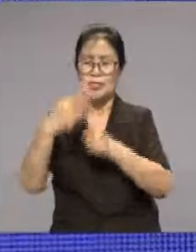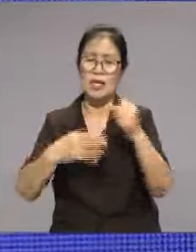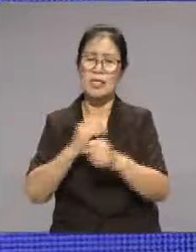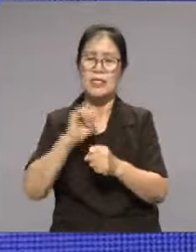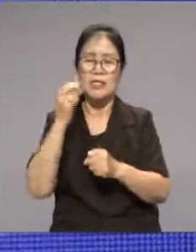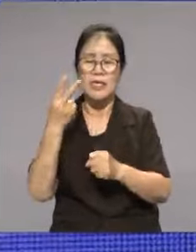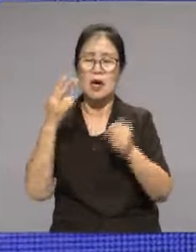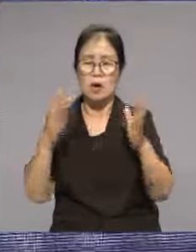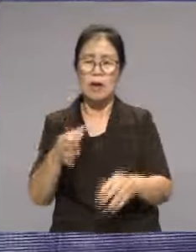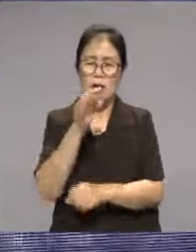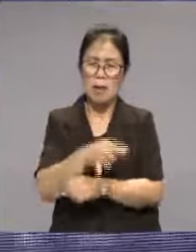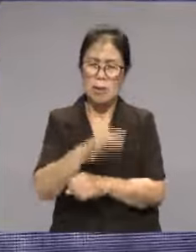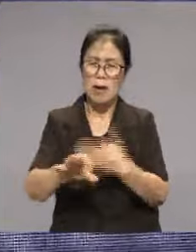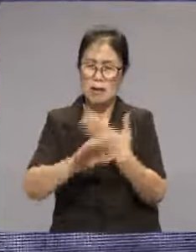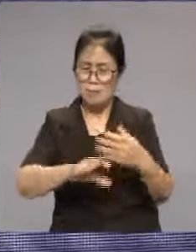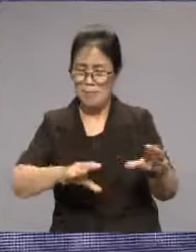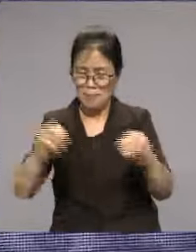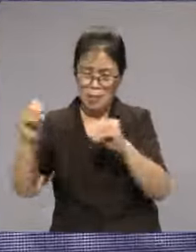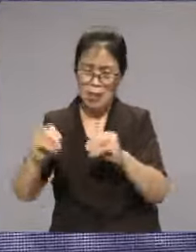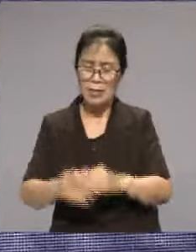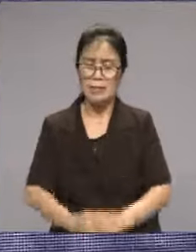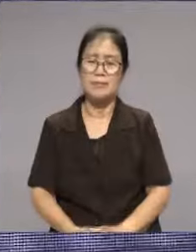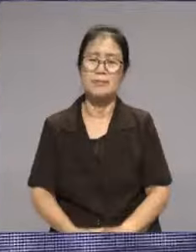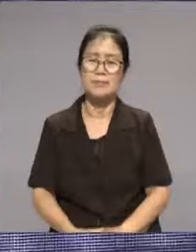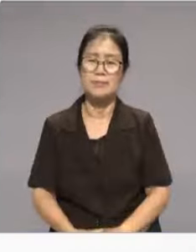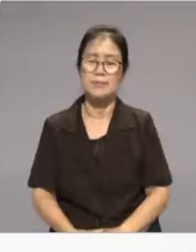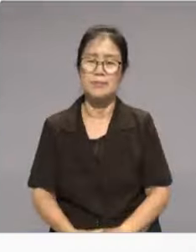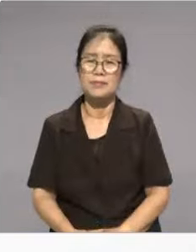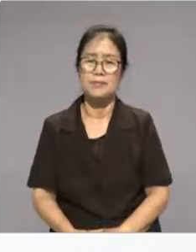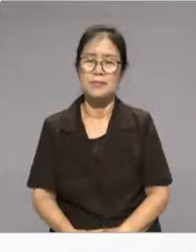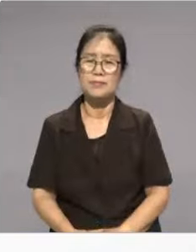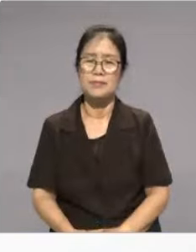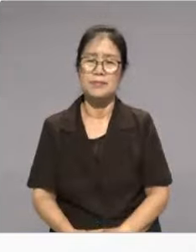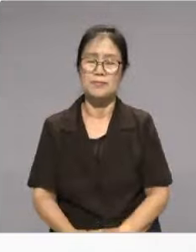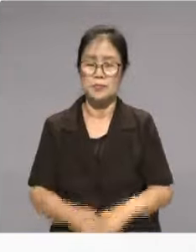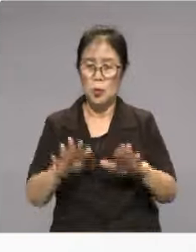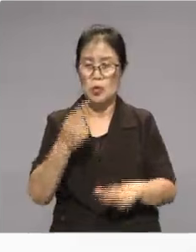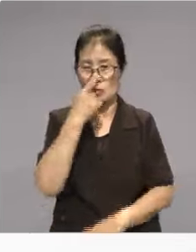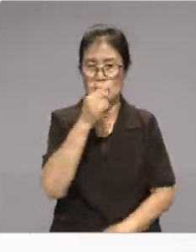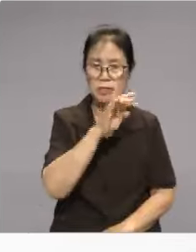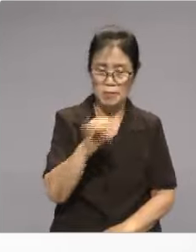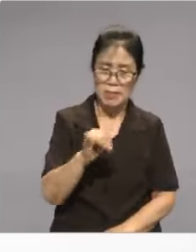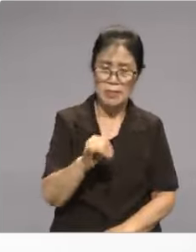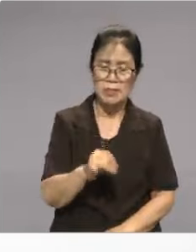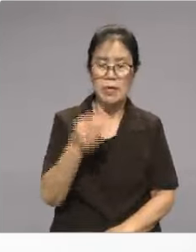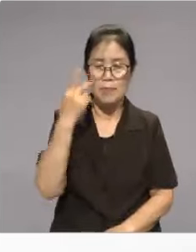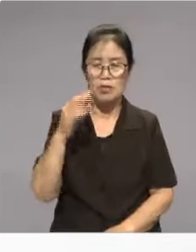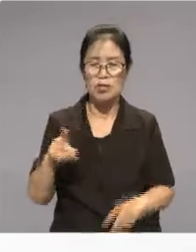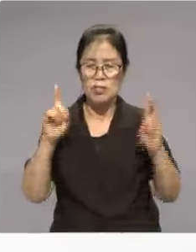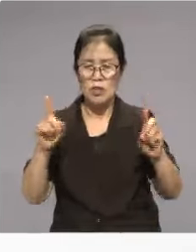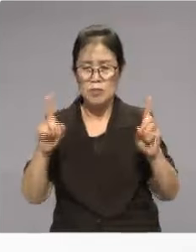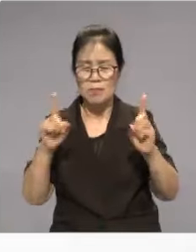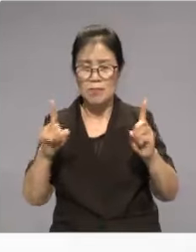만에 매수 사이드카가 발동돼 전날과 대조를 보였습니다. 오늘 코스피 지수는 미국